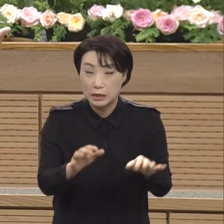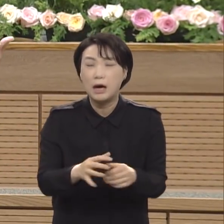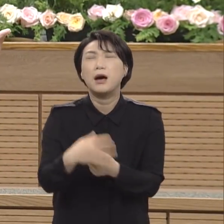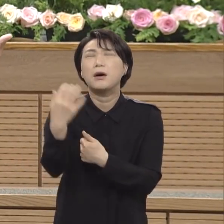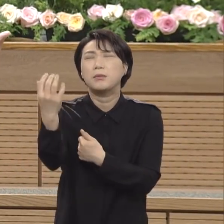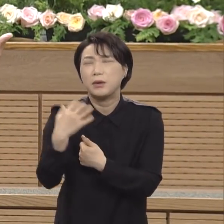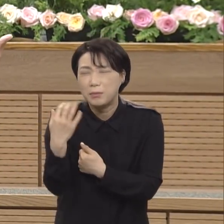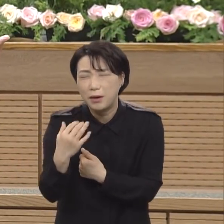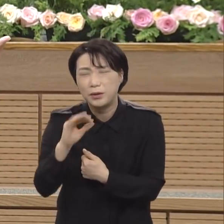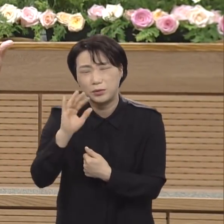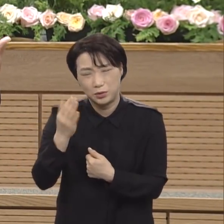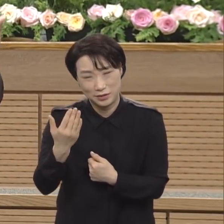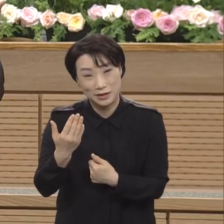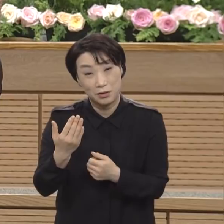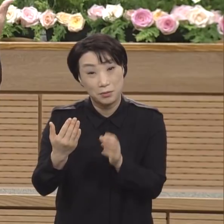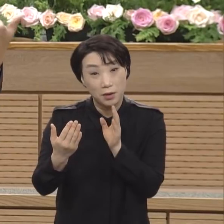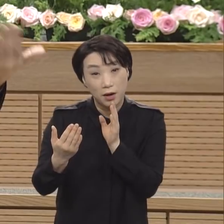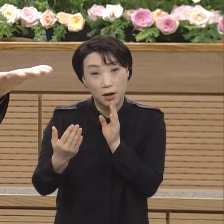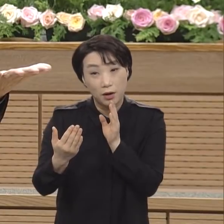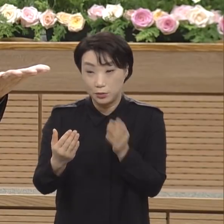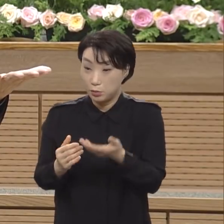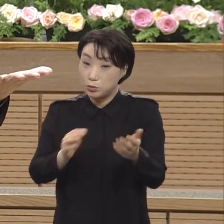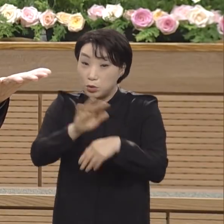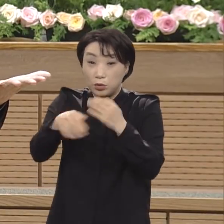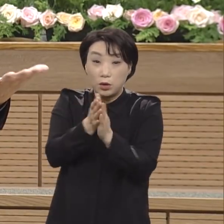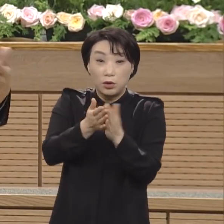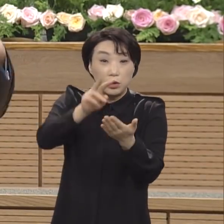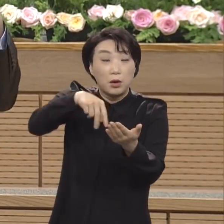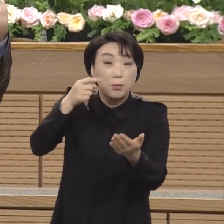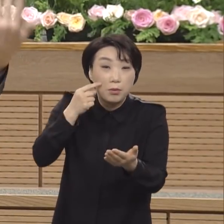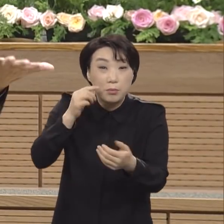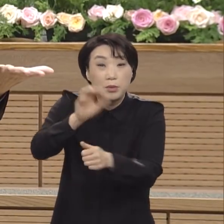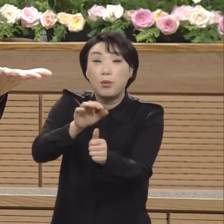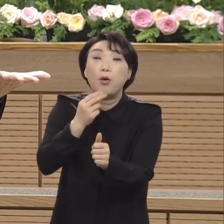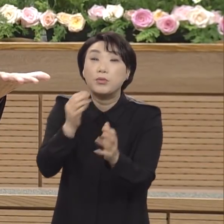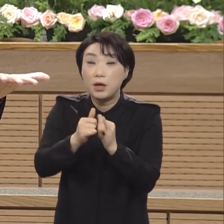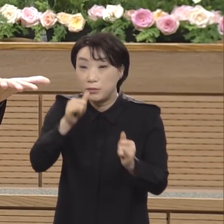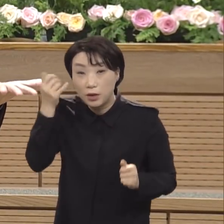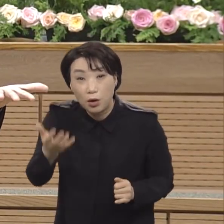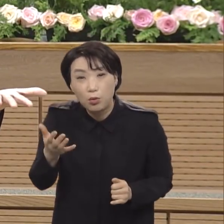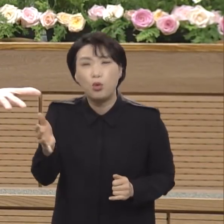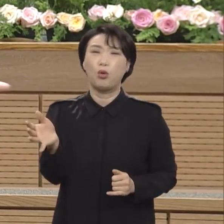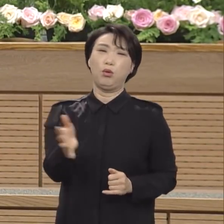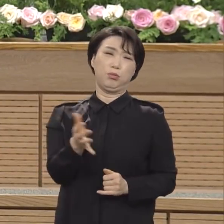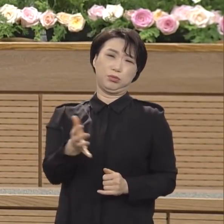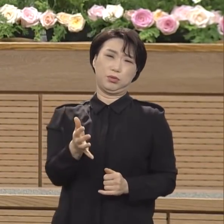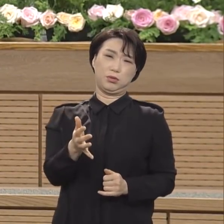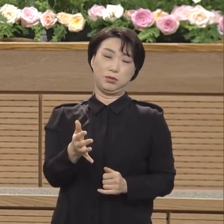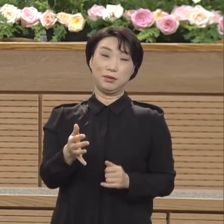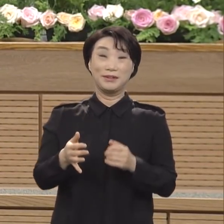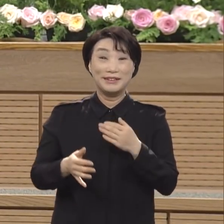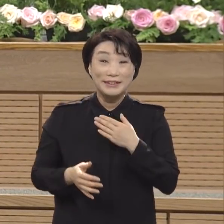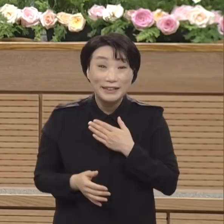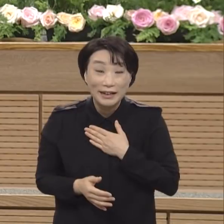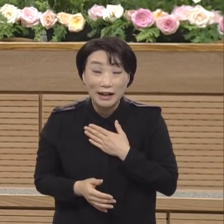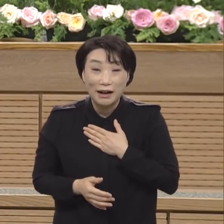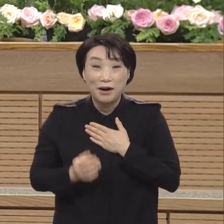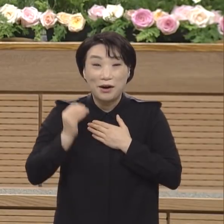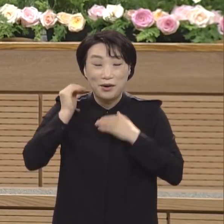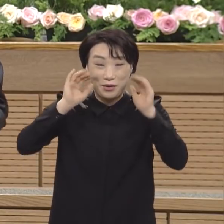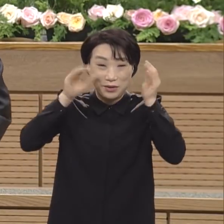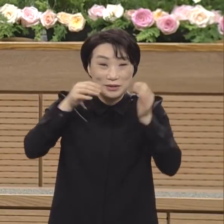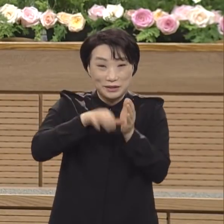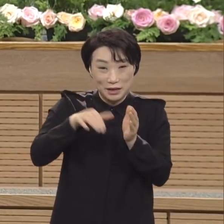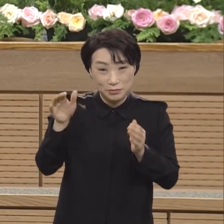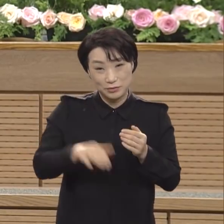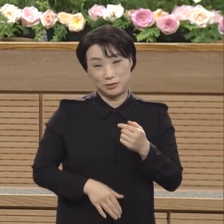핍박을 안 당한 사람이 있던가? 응? 있던가? 응? 저는 어렸을